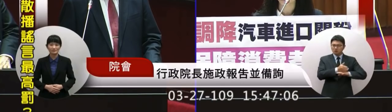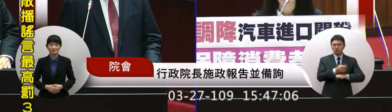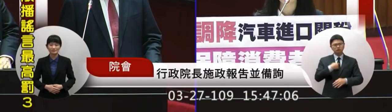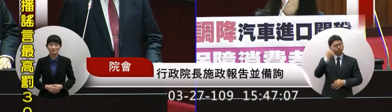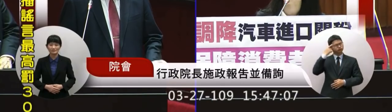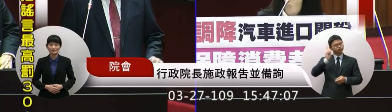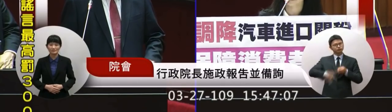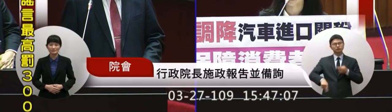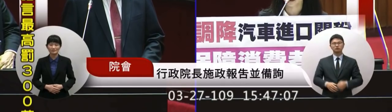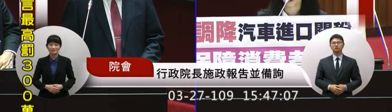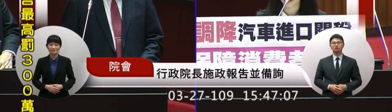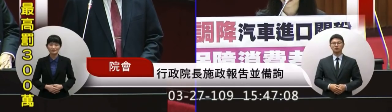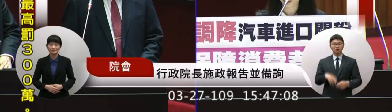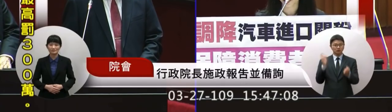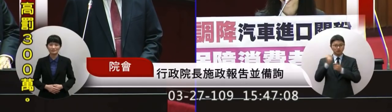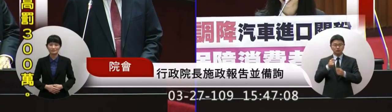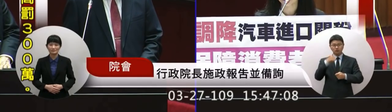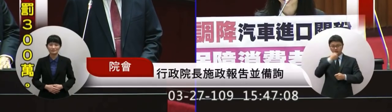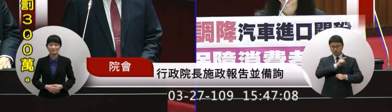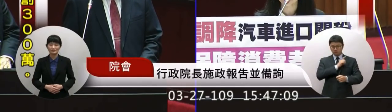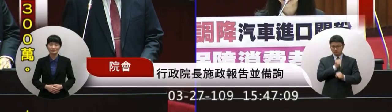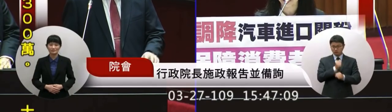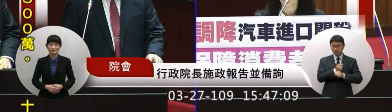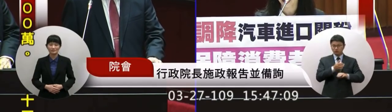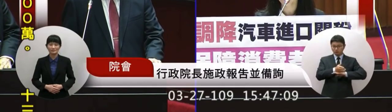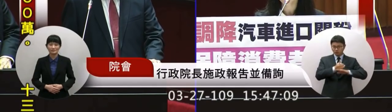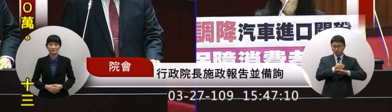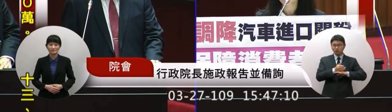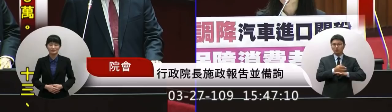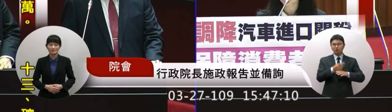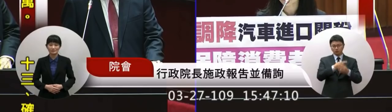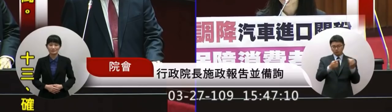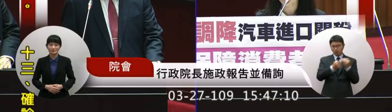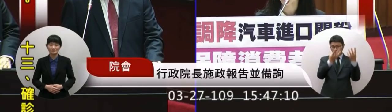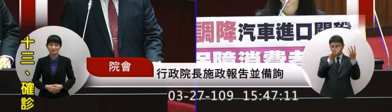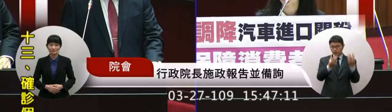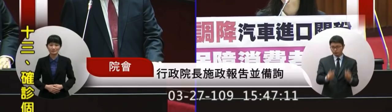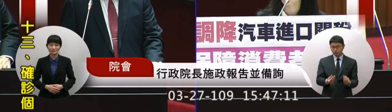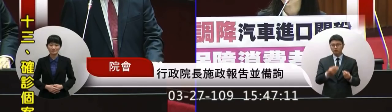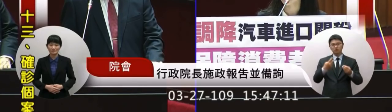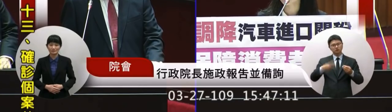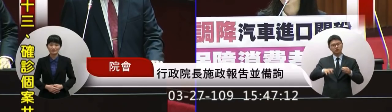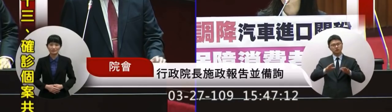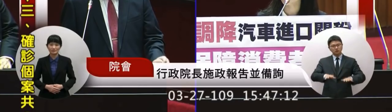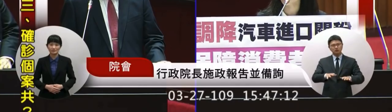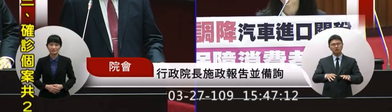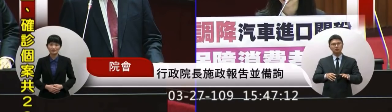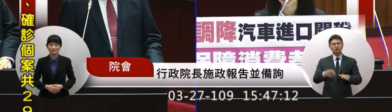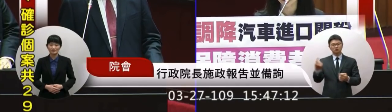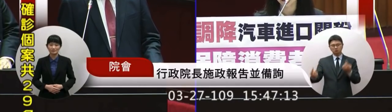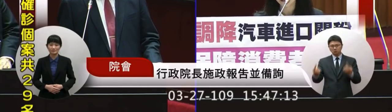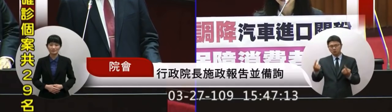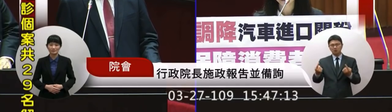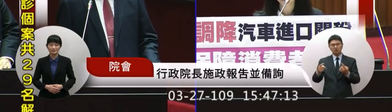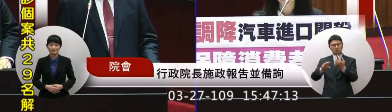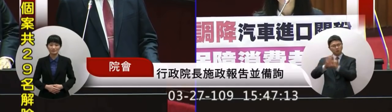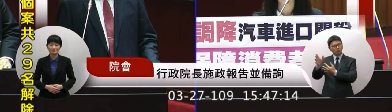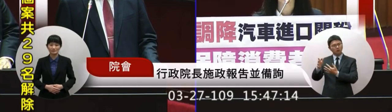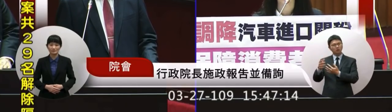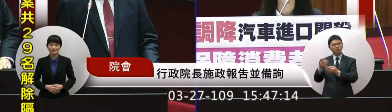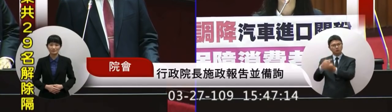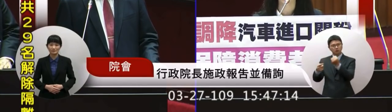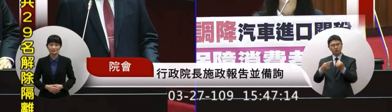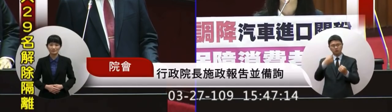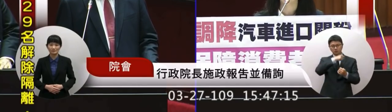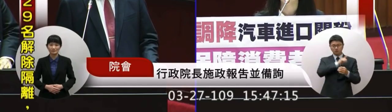实际的数据，进来国产车的数量确实是年年下滑。甚至到现在的市占率已经跟进口车是逼近了，也就是